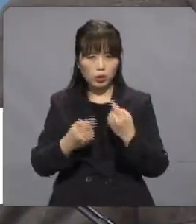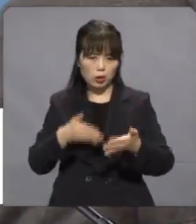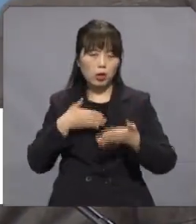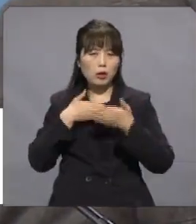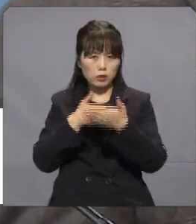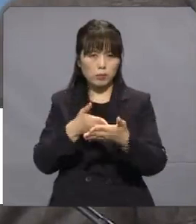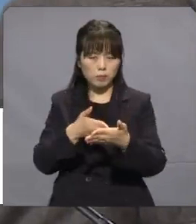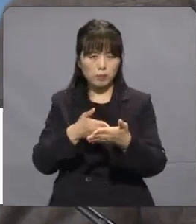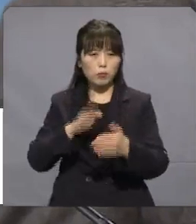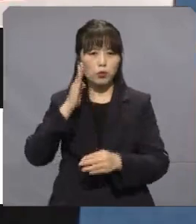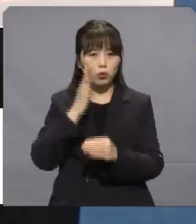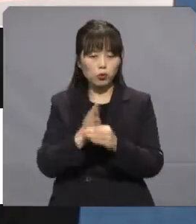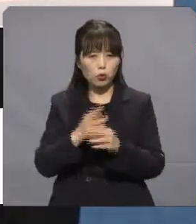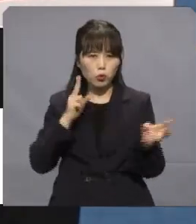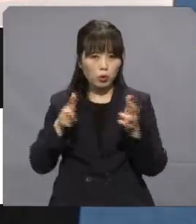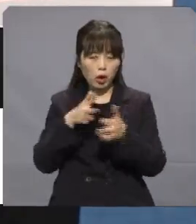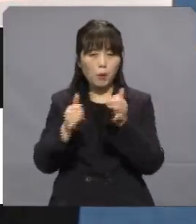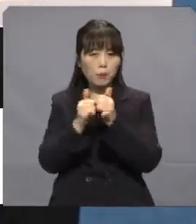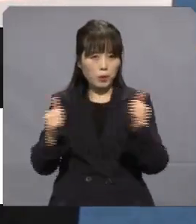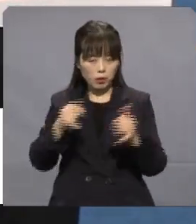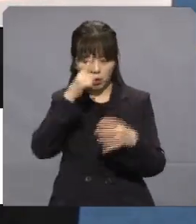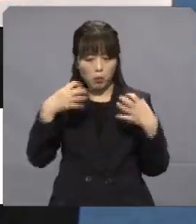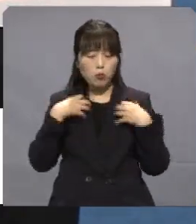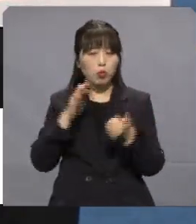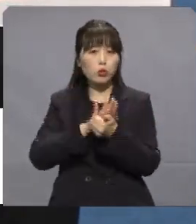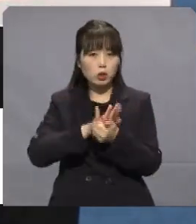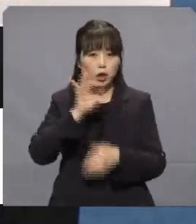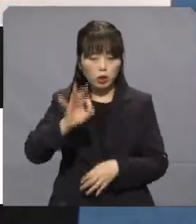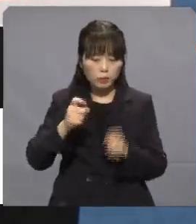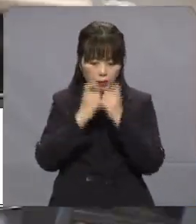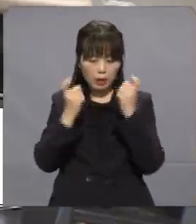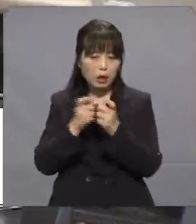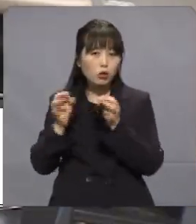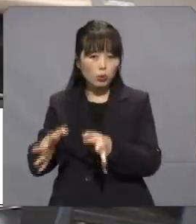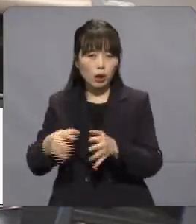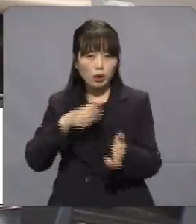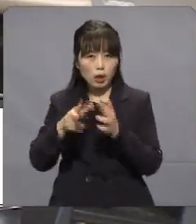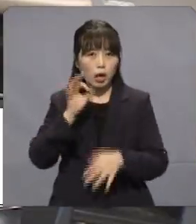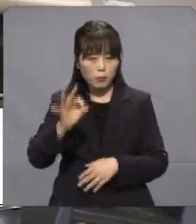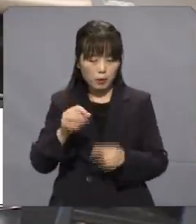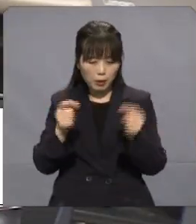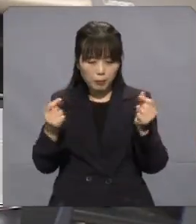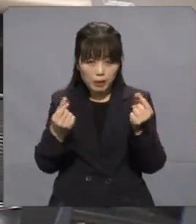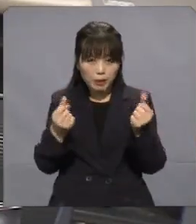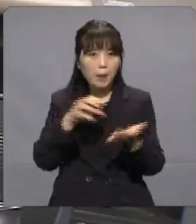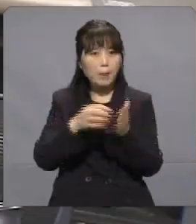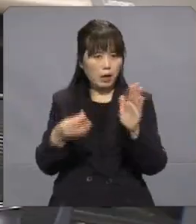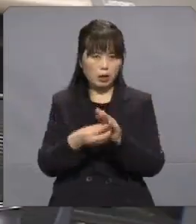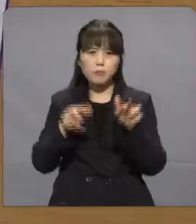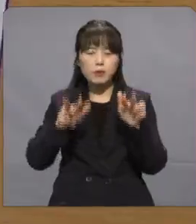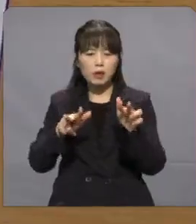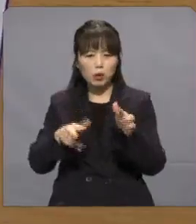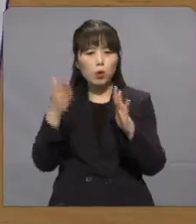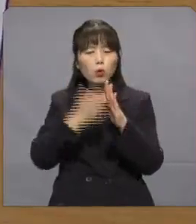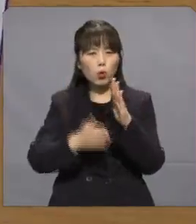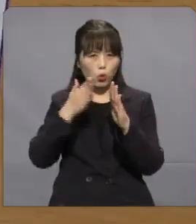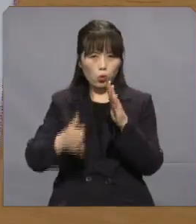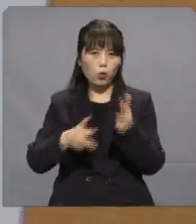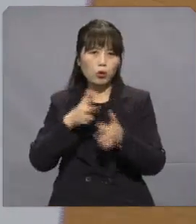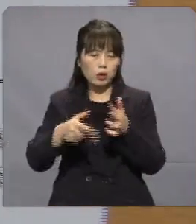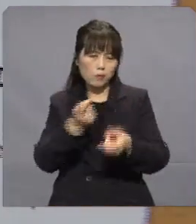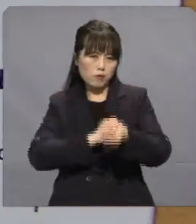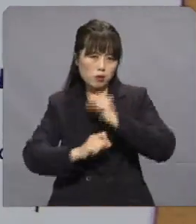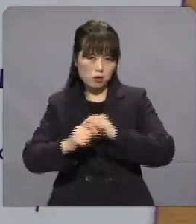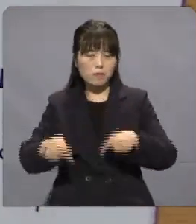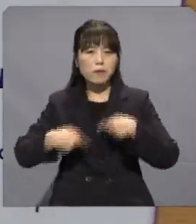주장합니다. 사업자 측에 지급한 정부 지원금이 민간이 투자한 사업비에 육박하는 만큼 이제라도 공공기관이 적극